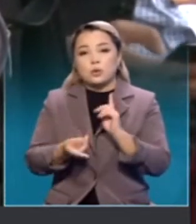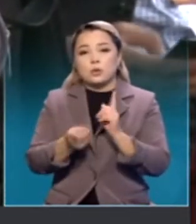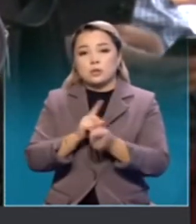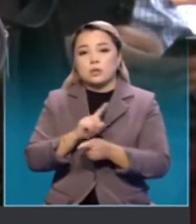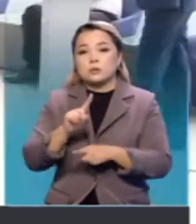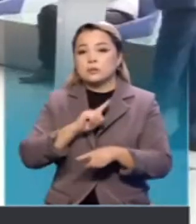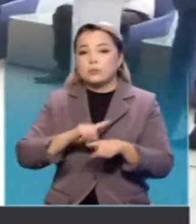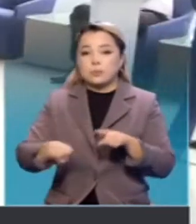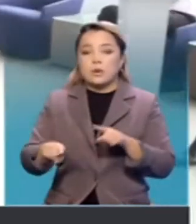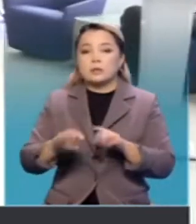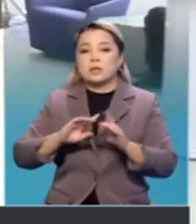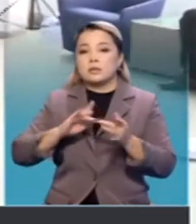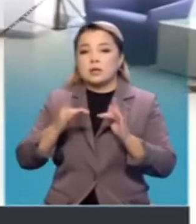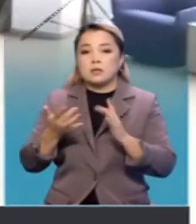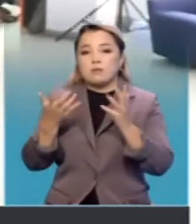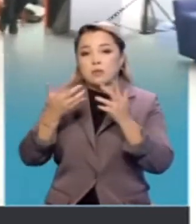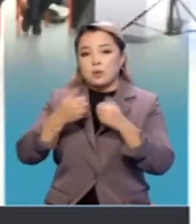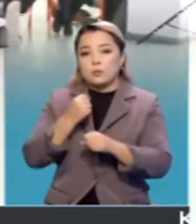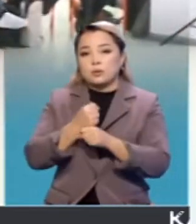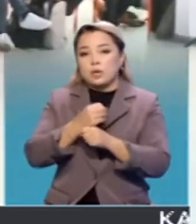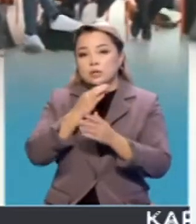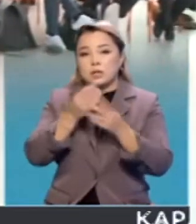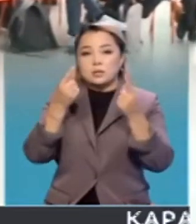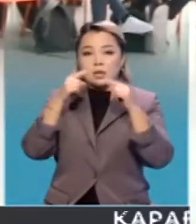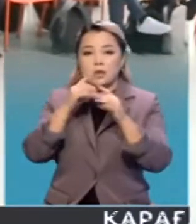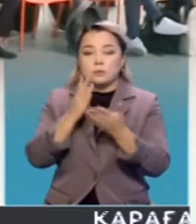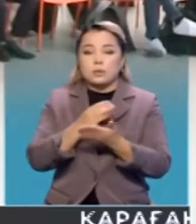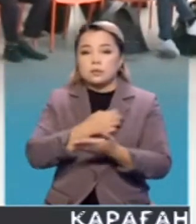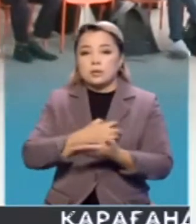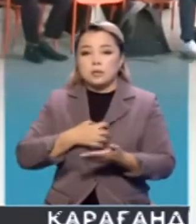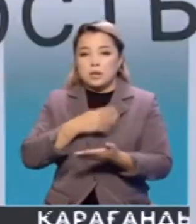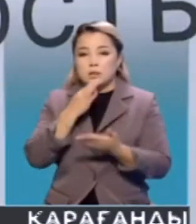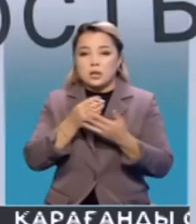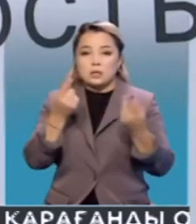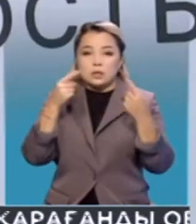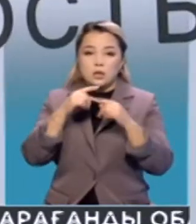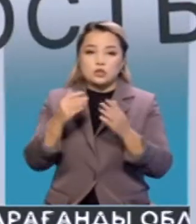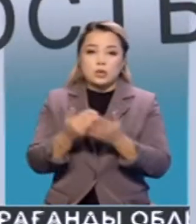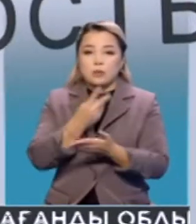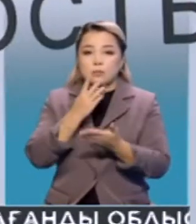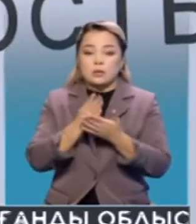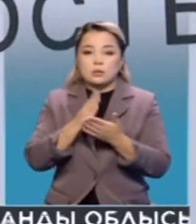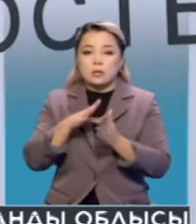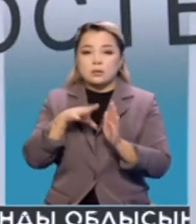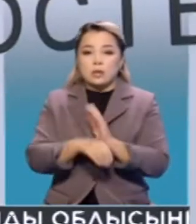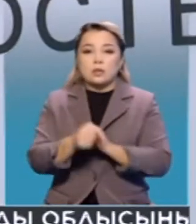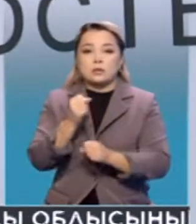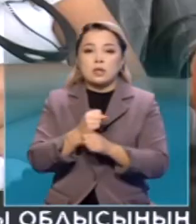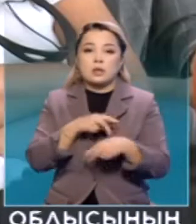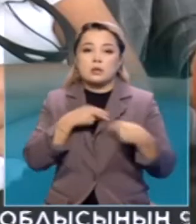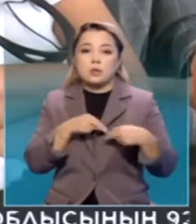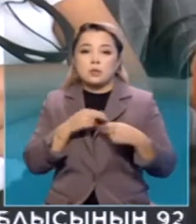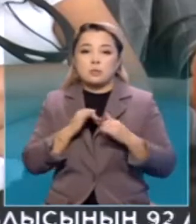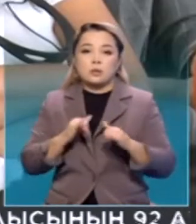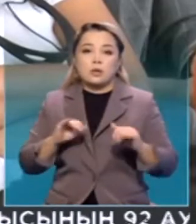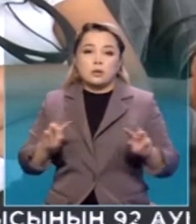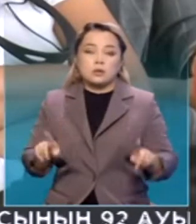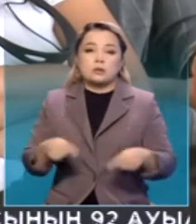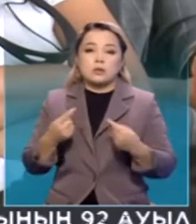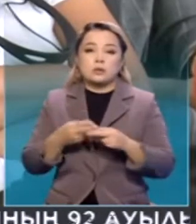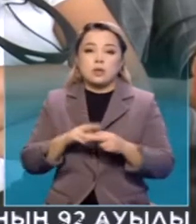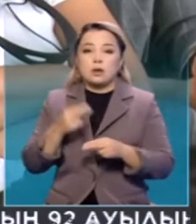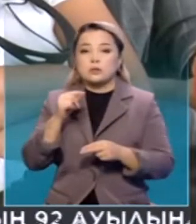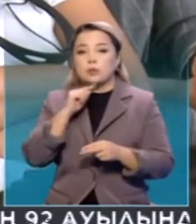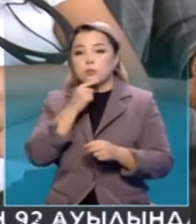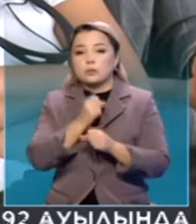интернет, автоматты түрде қызмет ететін технологиялар қажет. Дихандар да жаңа технологияларды игеруі тиіс. Жоба еңбек өнімділігін арттырып, қаржы